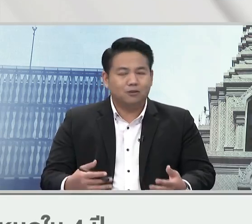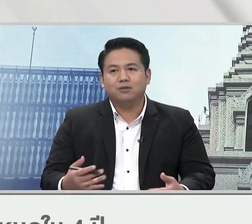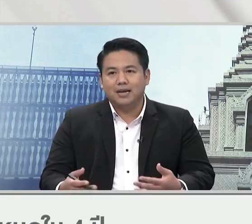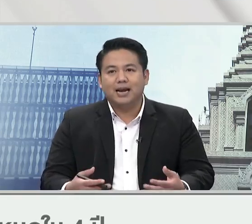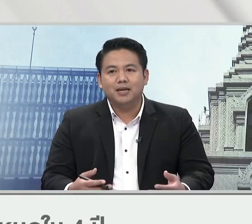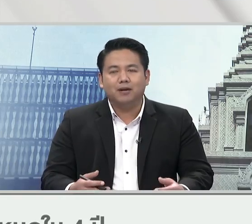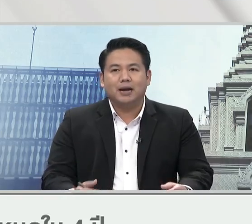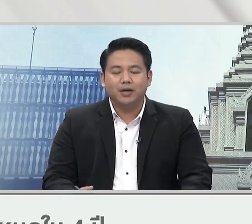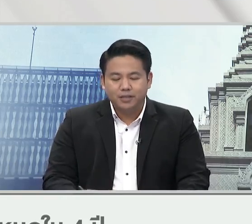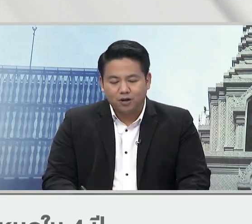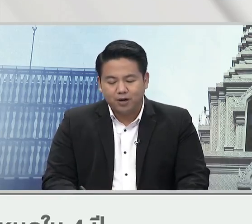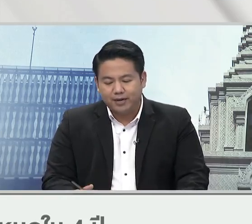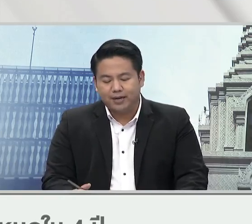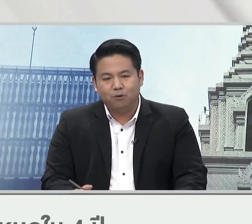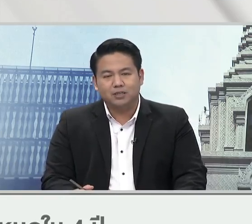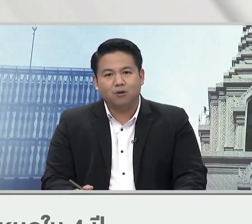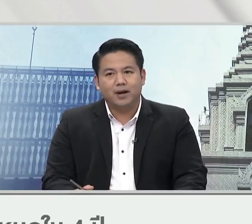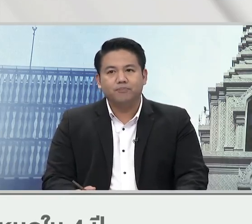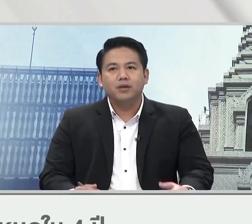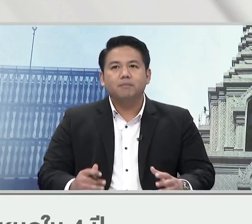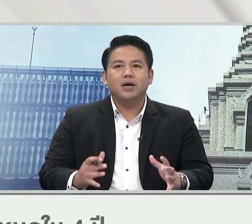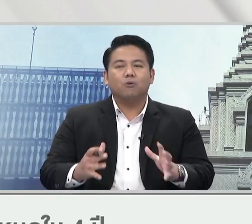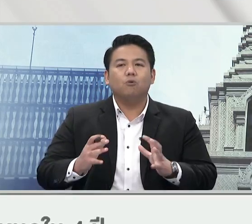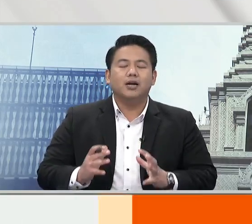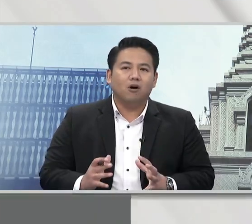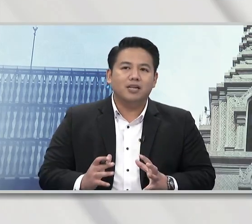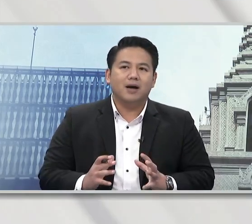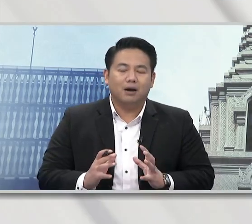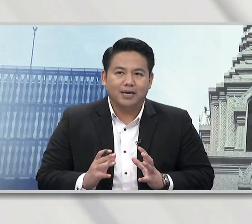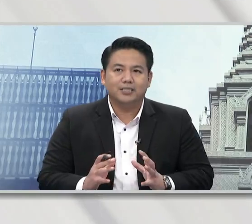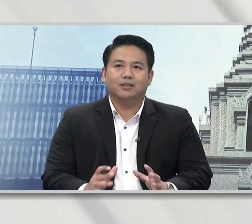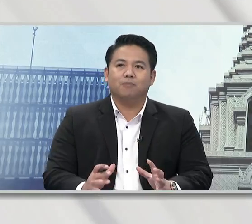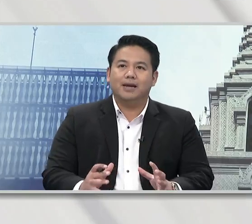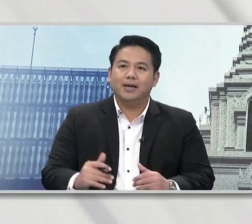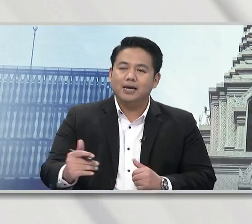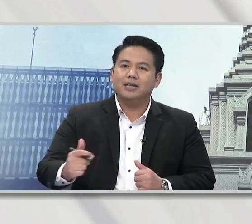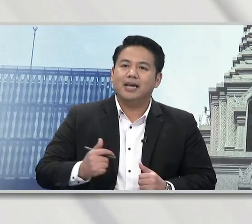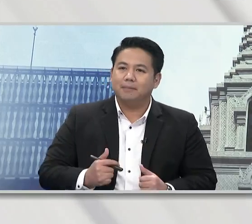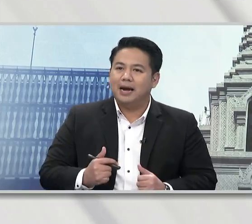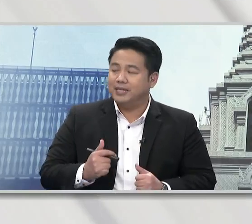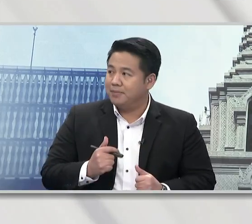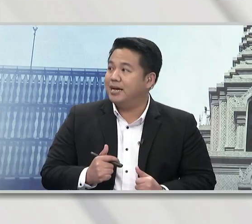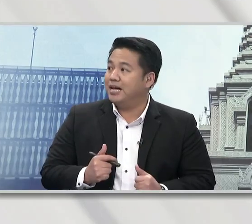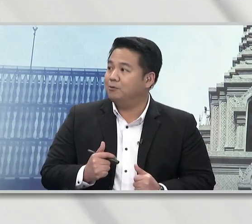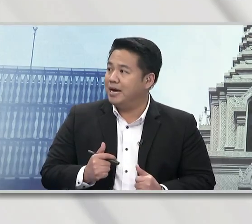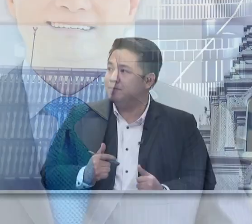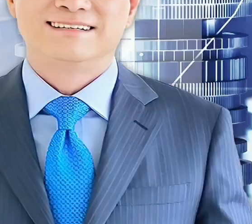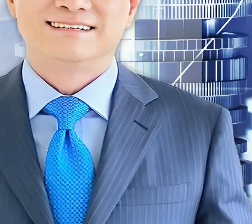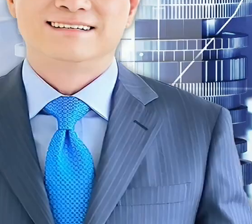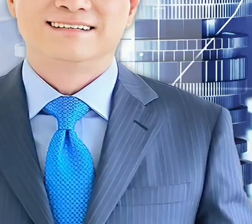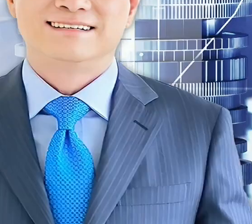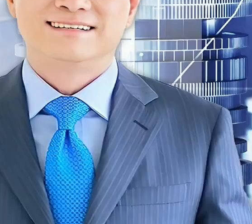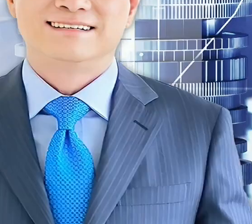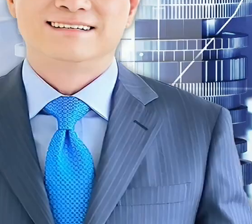บรรดานักการเมืองที่เาทำเรื่องจิอ walletเนี่ยเขาก็จะบอกว่าเมื่อเรากู้เงินก้อนนี้มาเราอัดฉีดลงไปเม็ดเงินที่ได้กลับมามันจะมหาศาลกว่า